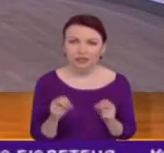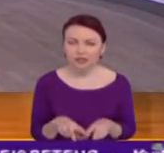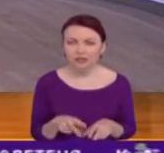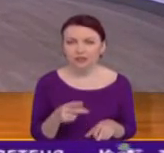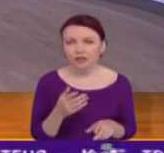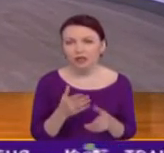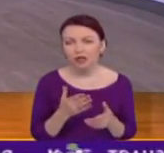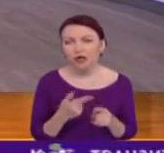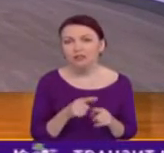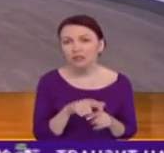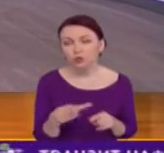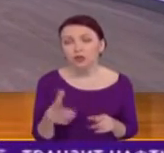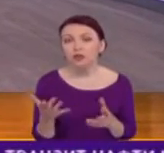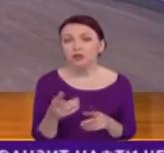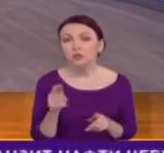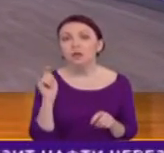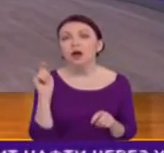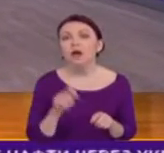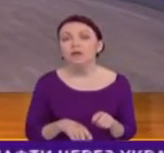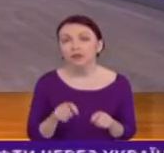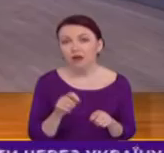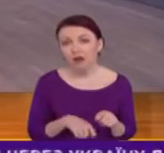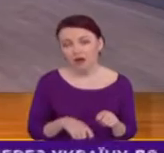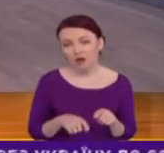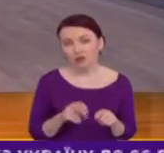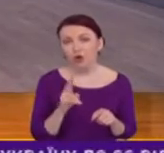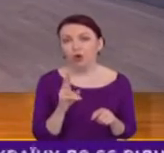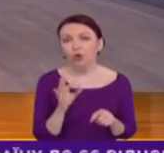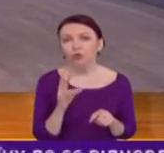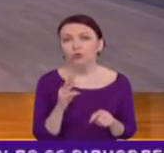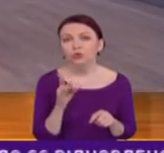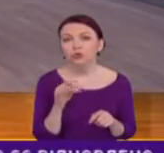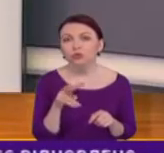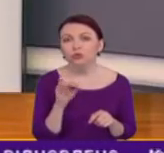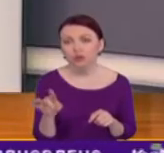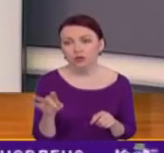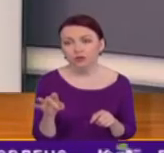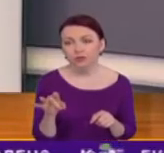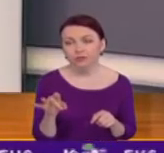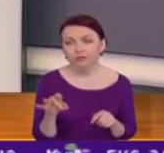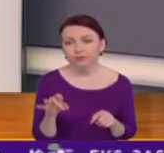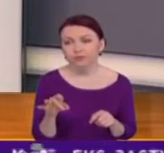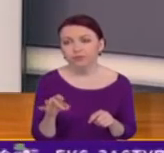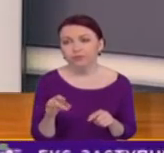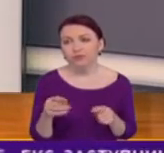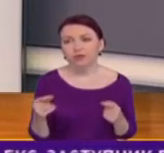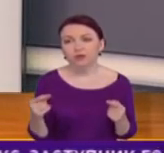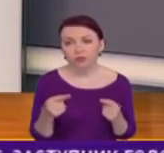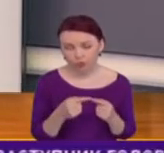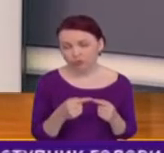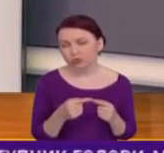є люди, які провіряють вже, є контролери, це лінійні працівники. І точно